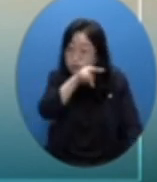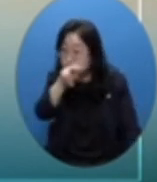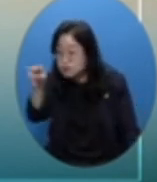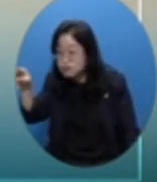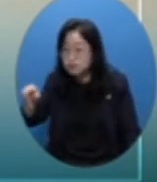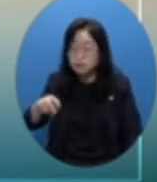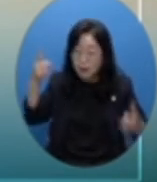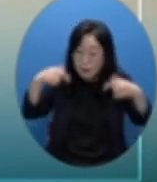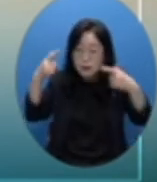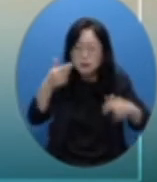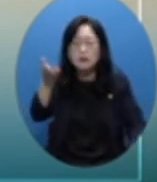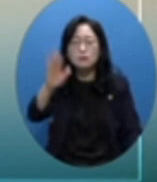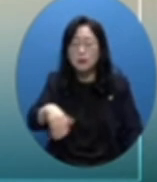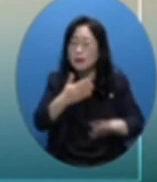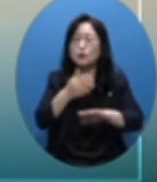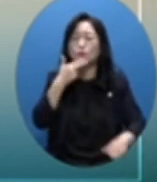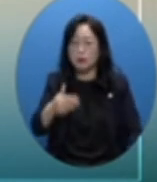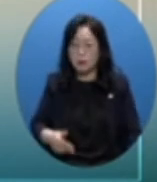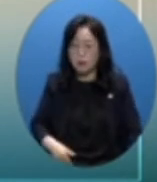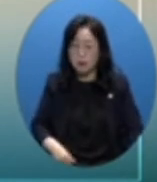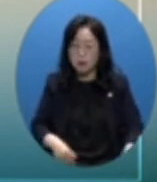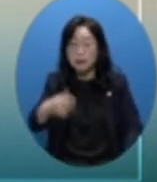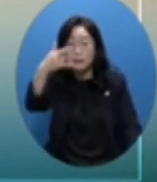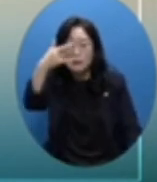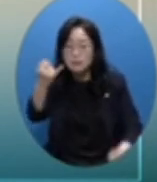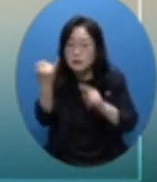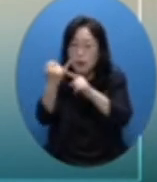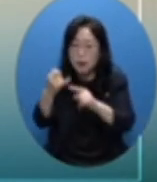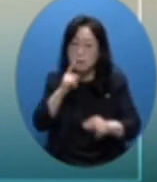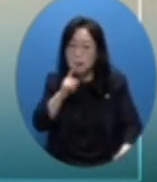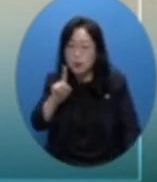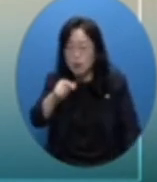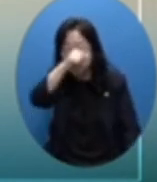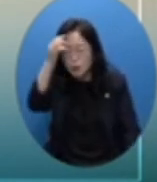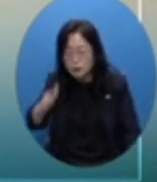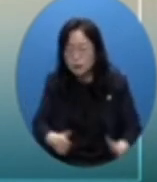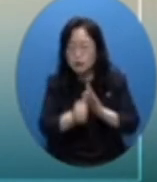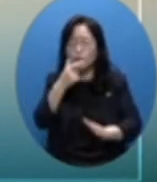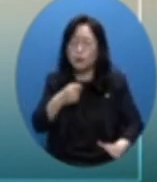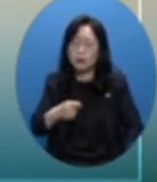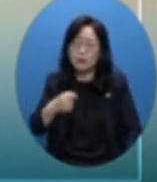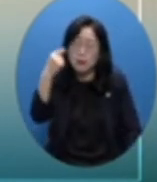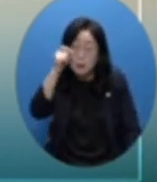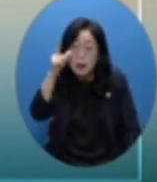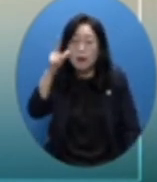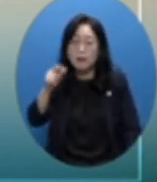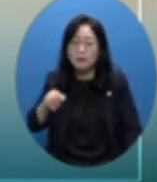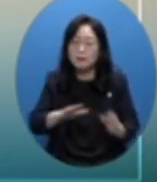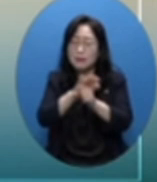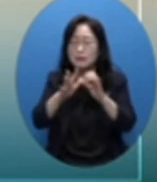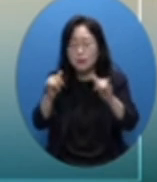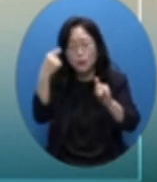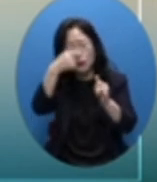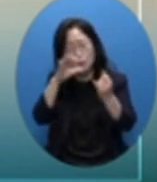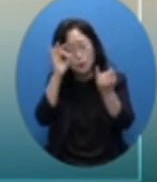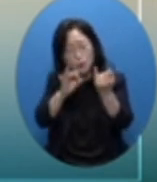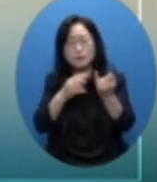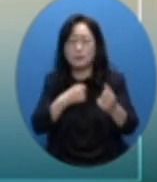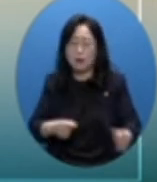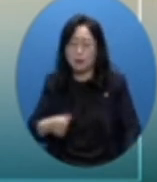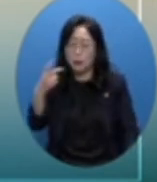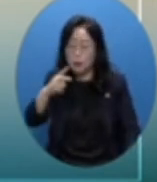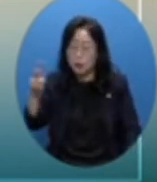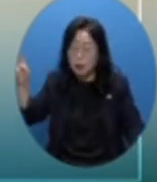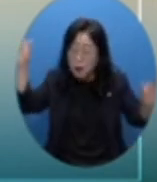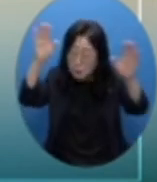평생 소원이 내가 누를 때 다면 내가 사랑한 사람 얼굴도 보고 싶고 그리고 밤이